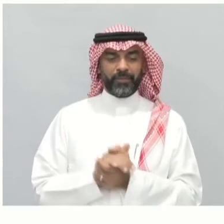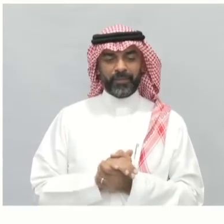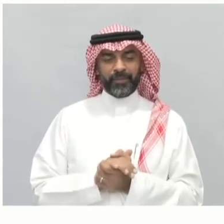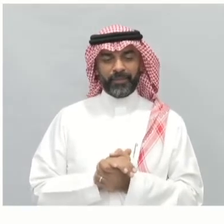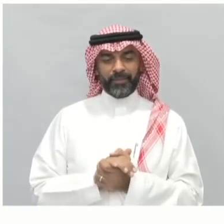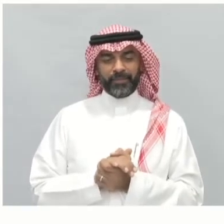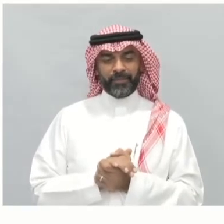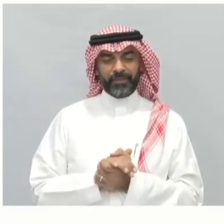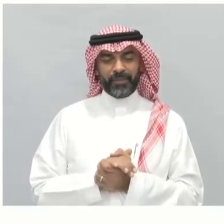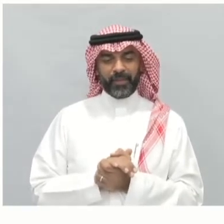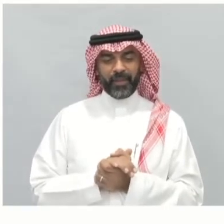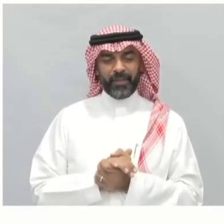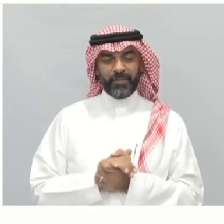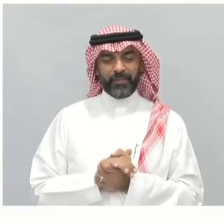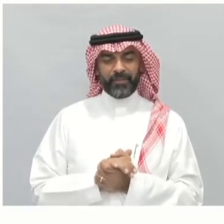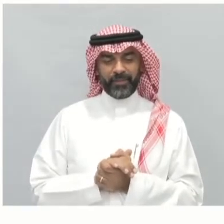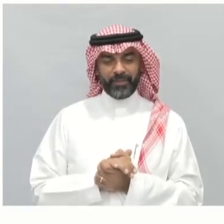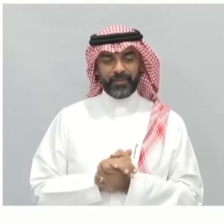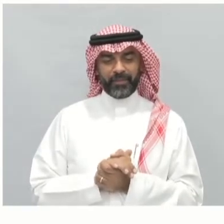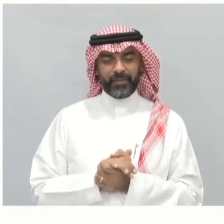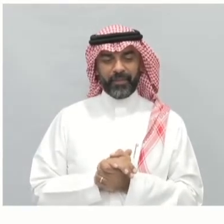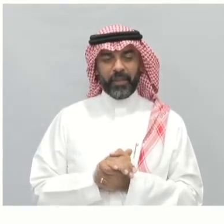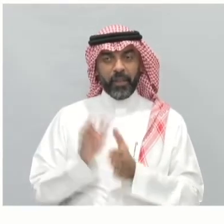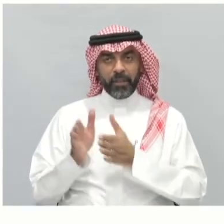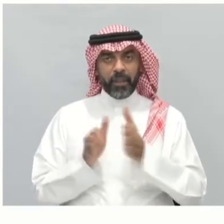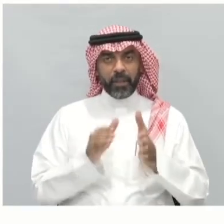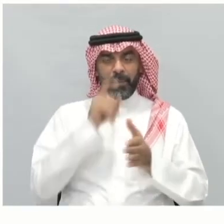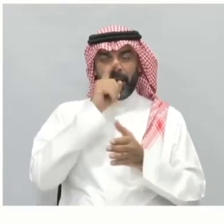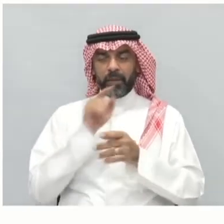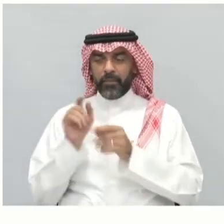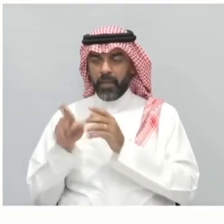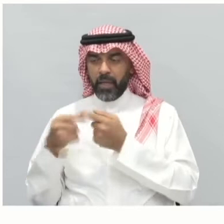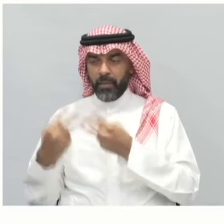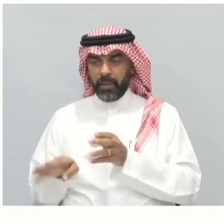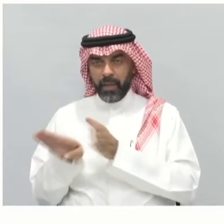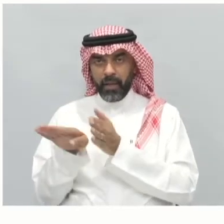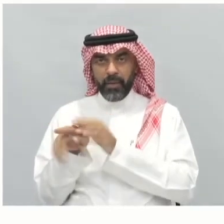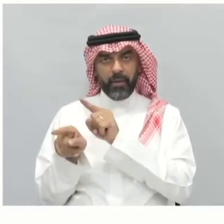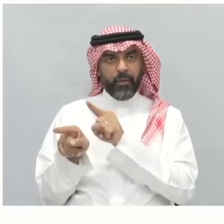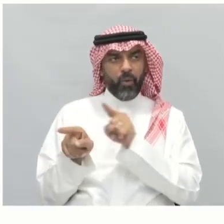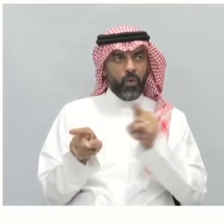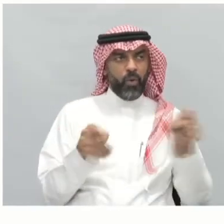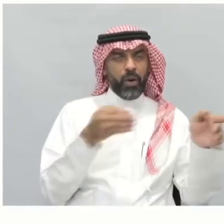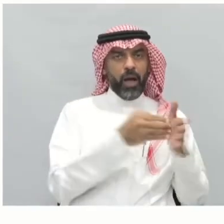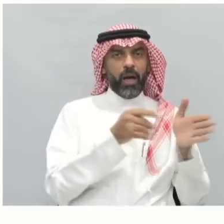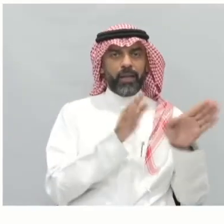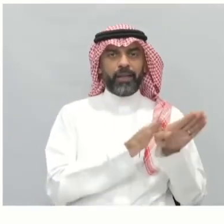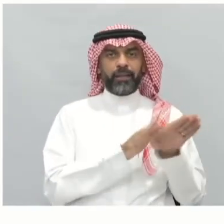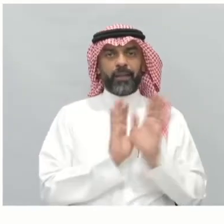الترتيب بهذه الطريقه يكون ودائما نرتب بهذه الطريقه حسب ما يطلب منك الاكبر